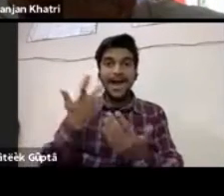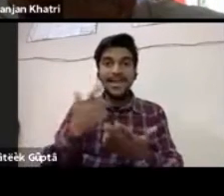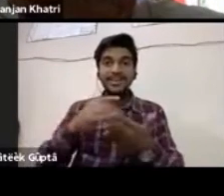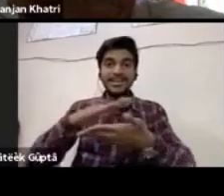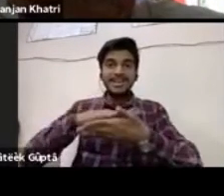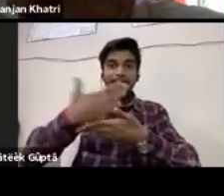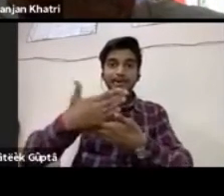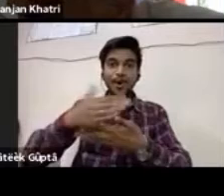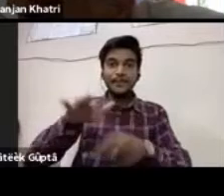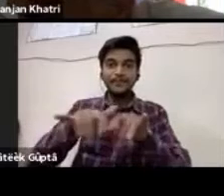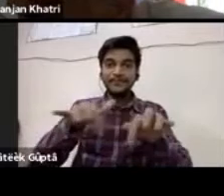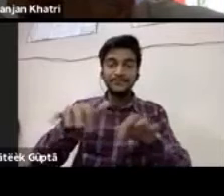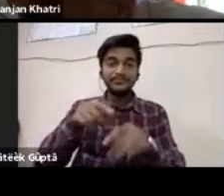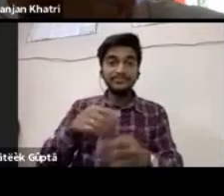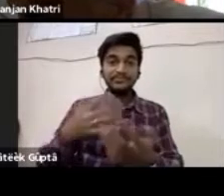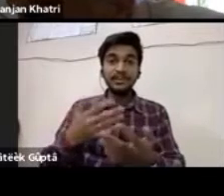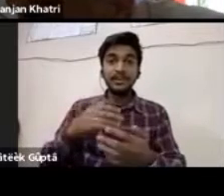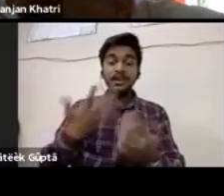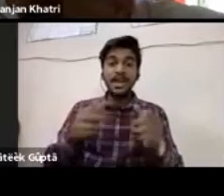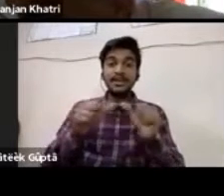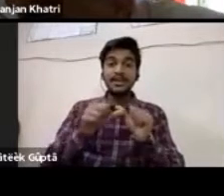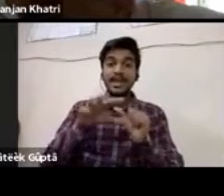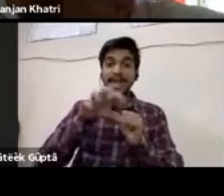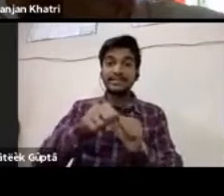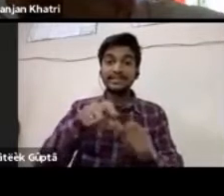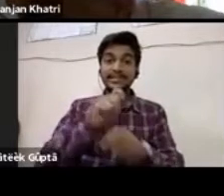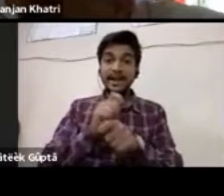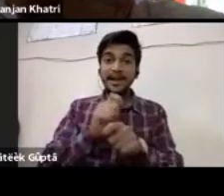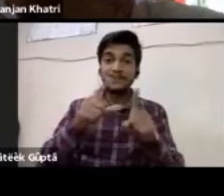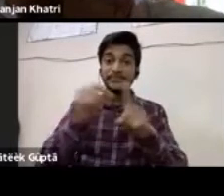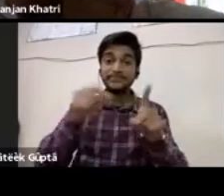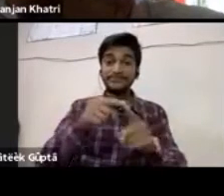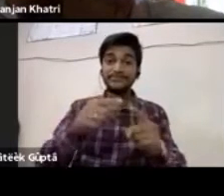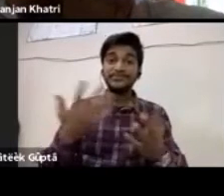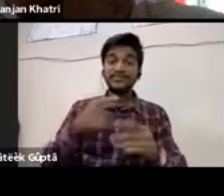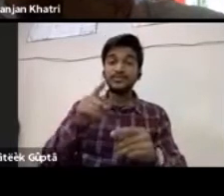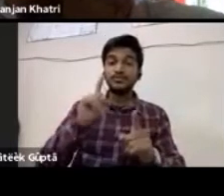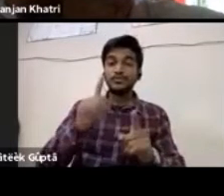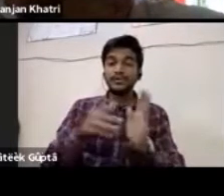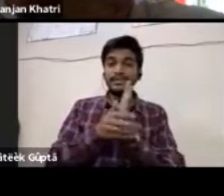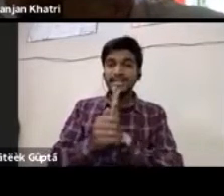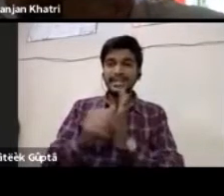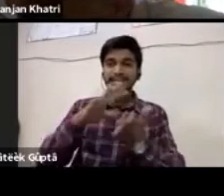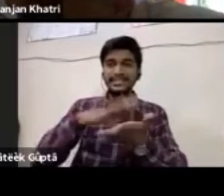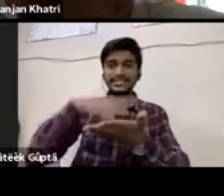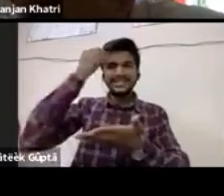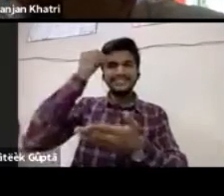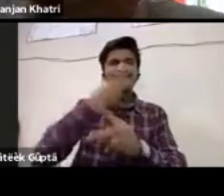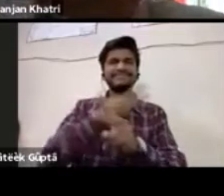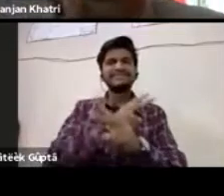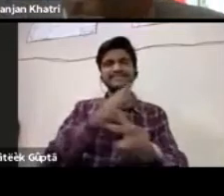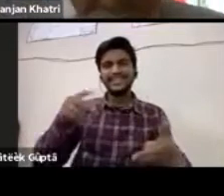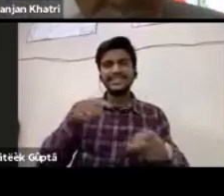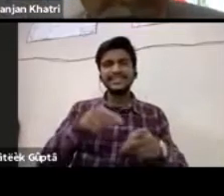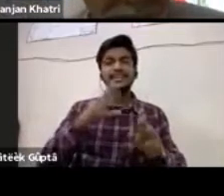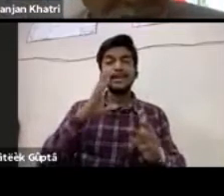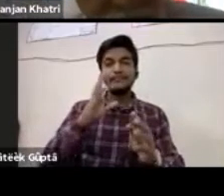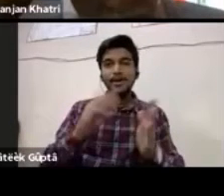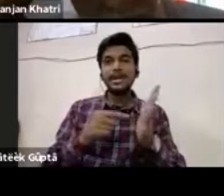को। तो उसे एक्सेस देना पहले तो टेक्नोलॉजी का, फिर उसको उसके ऊपर स्किल्स करना, और उसे फिर